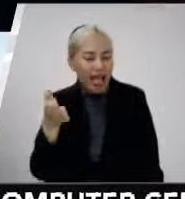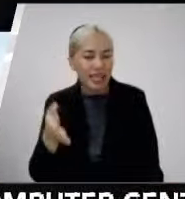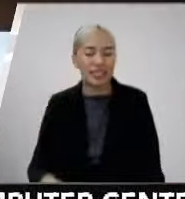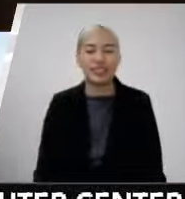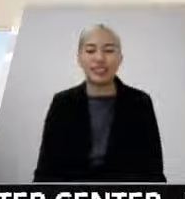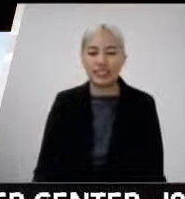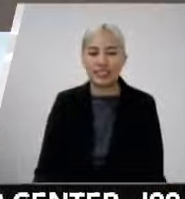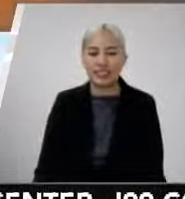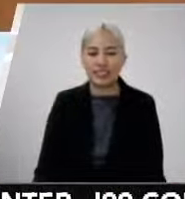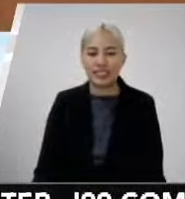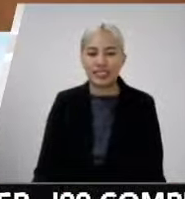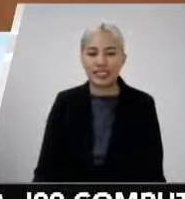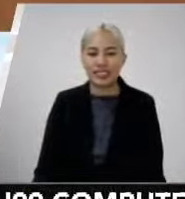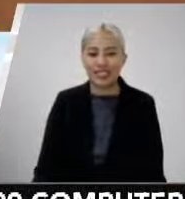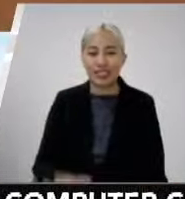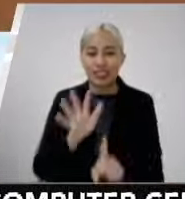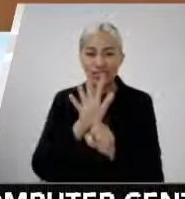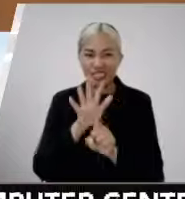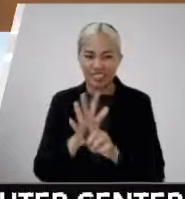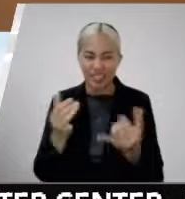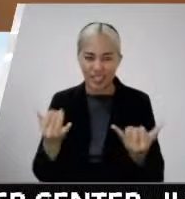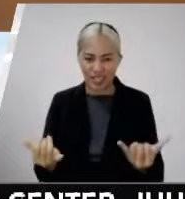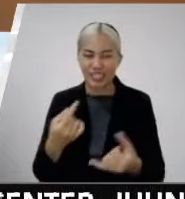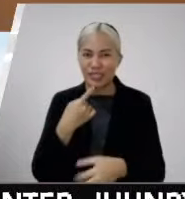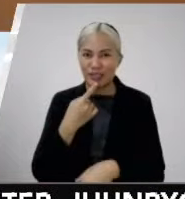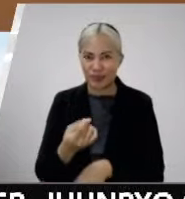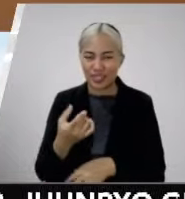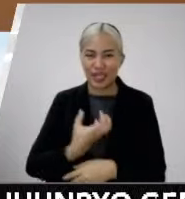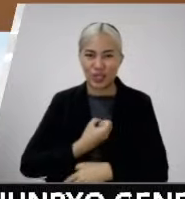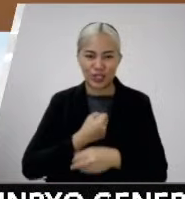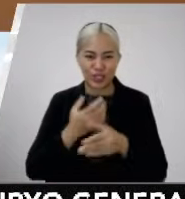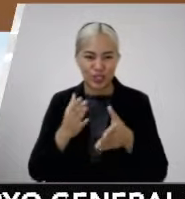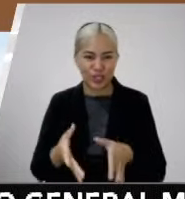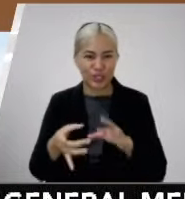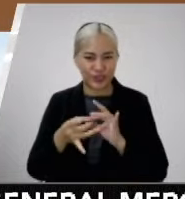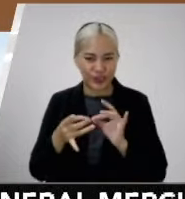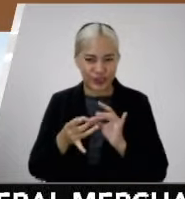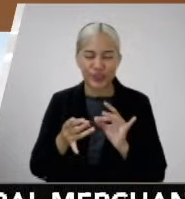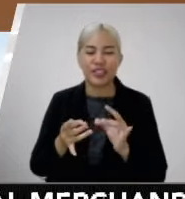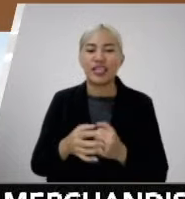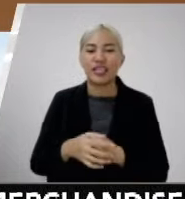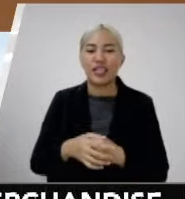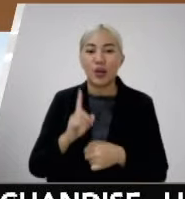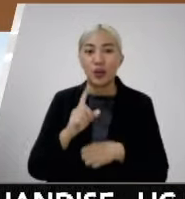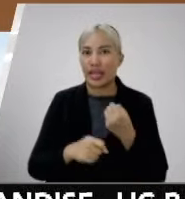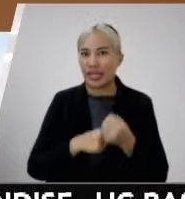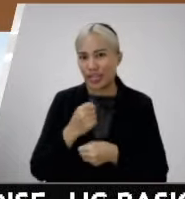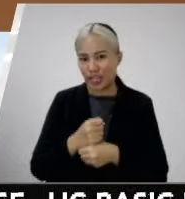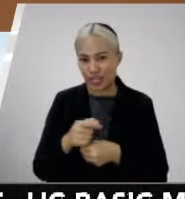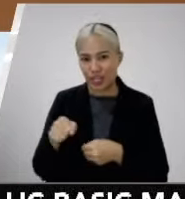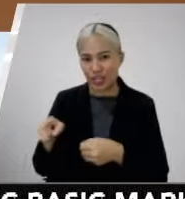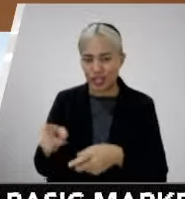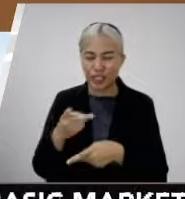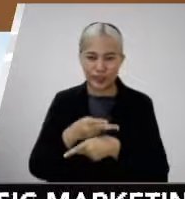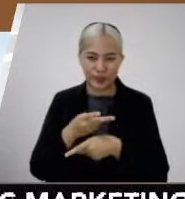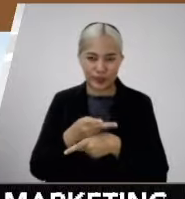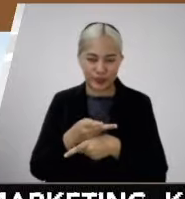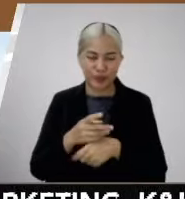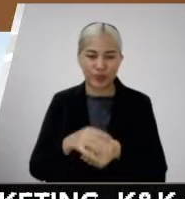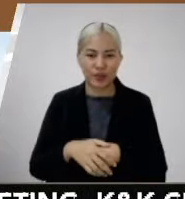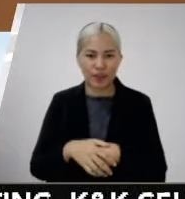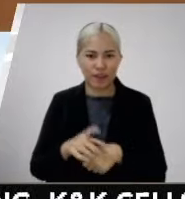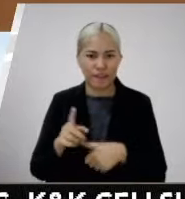ngayon sikat. Kwento po ng kanyang fur mom na si Ladine Lacambra, 1 taon na sa kanila si Pipoy. Una niyang narinig